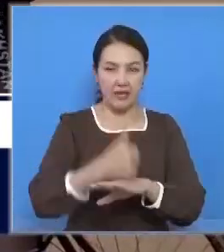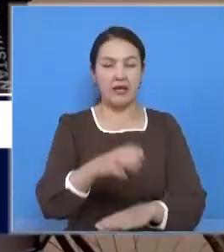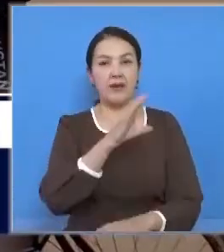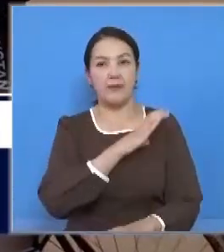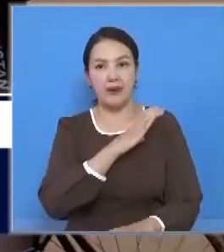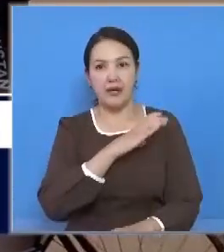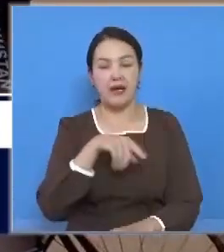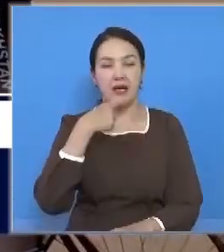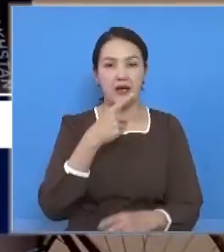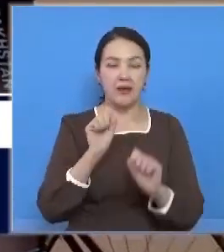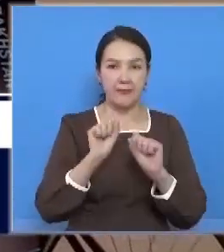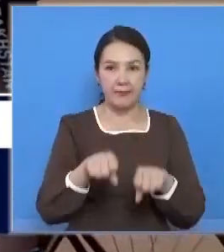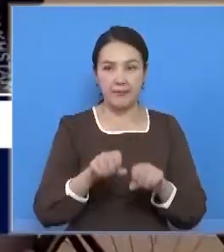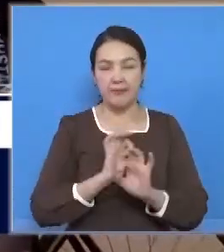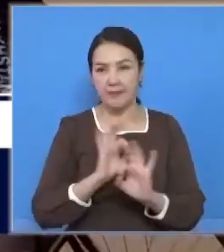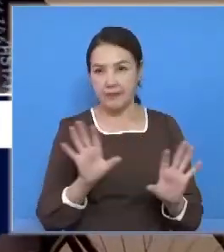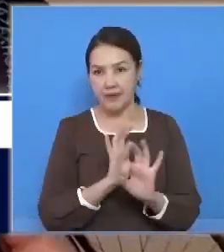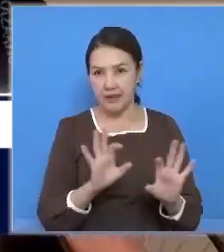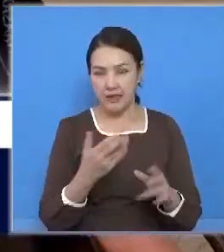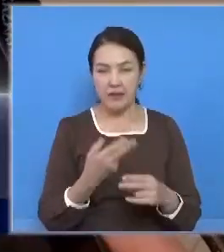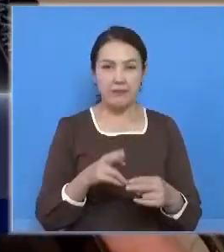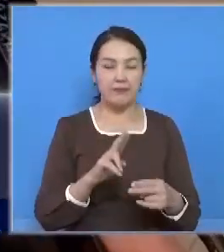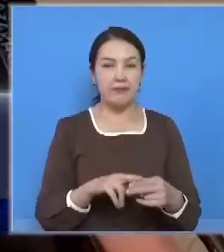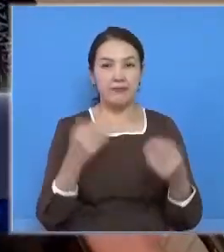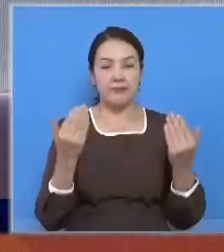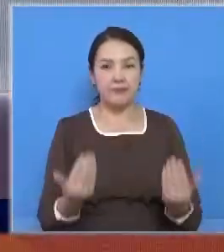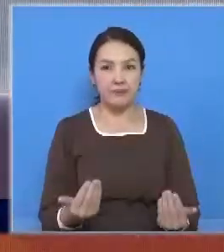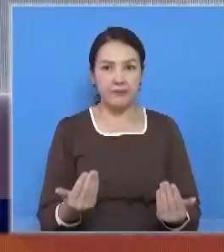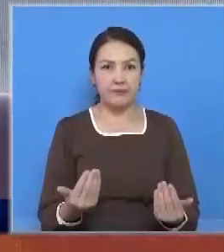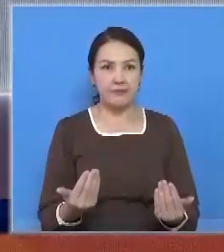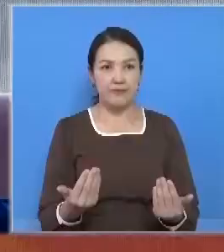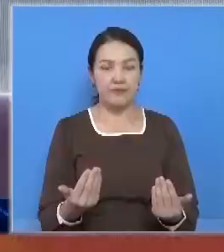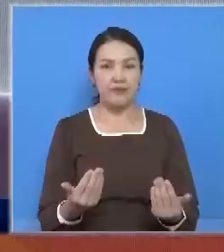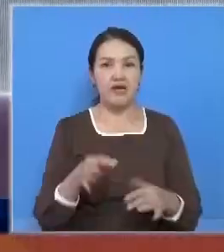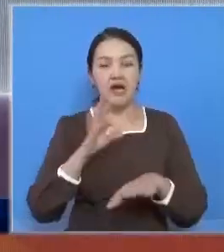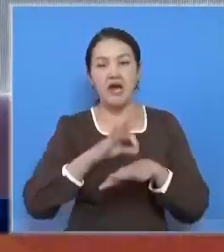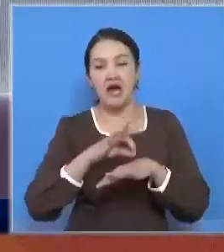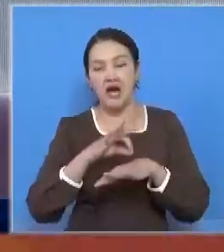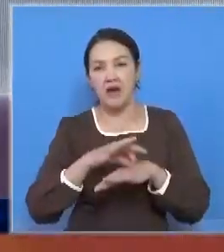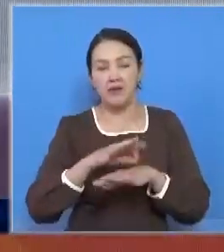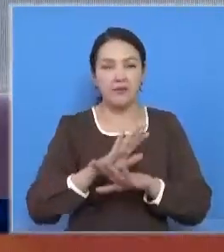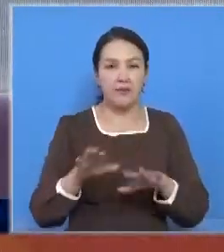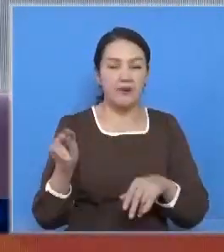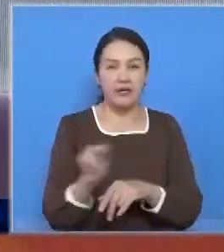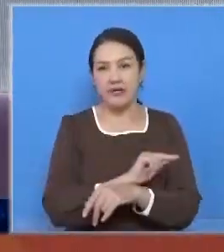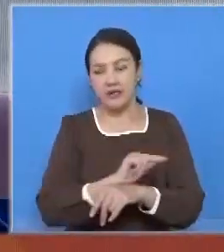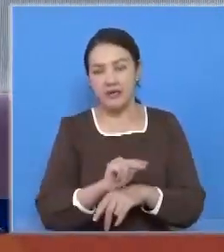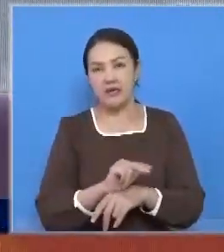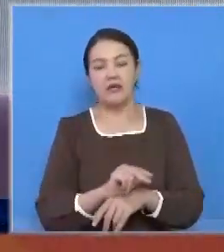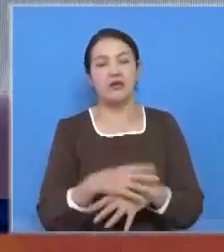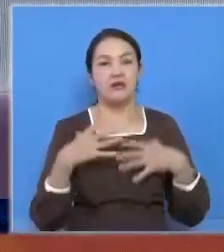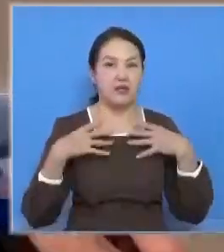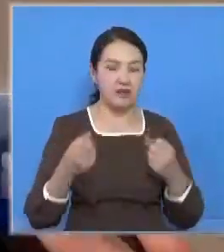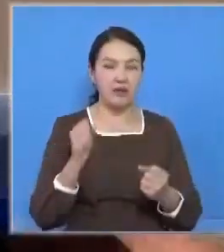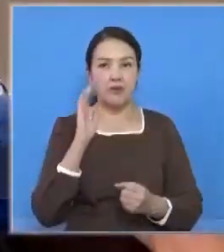деп айтуға тура келеді. Себебі ауырып ем іздегенше ауырмайтын жол іздеу